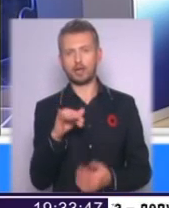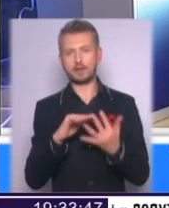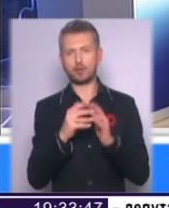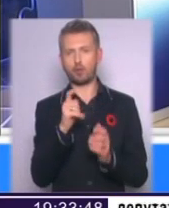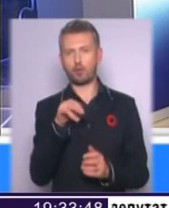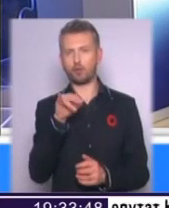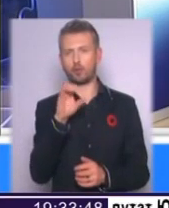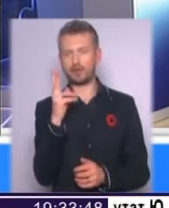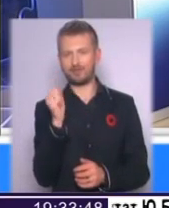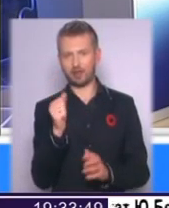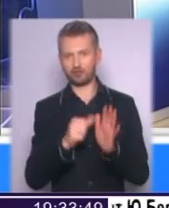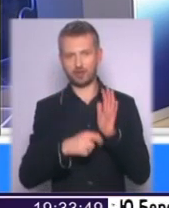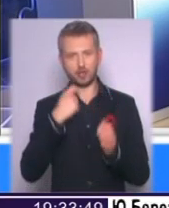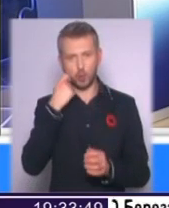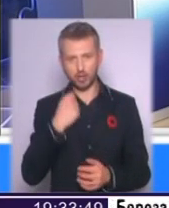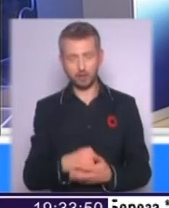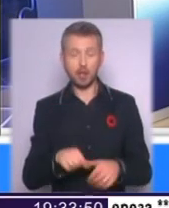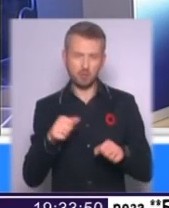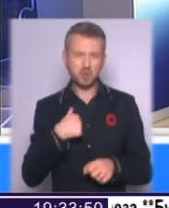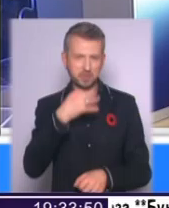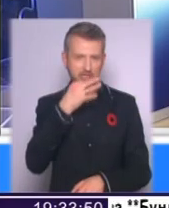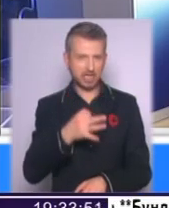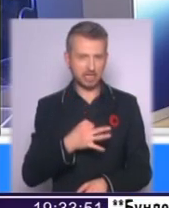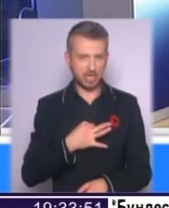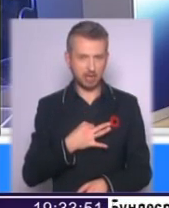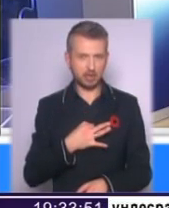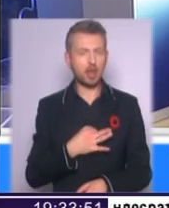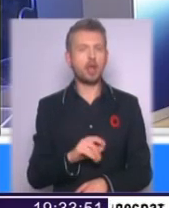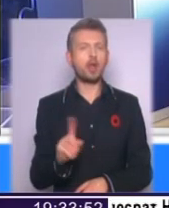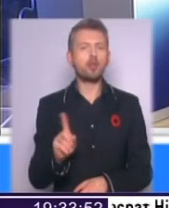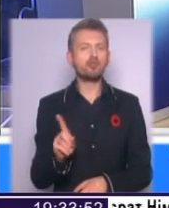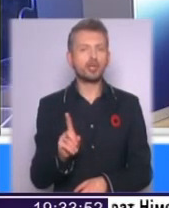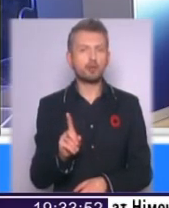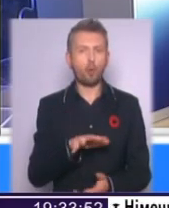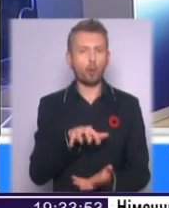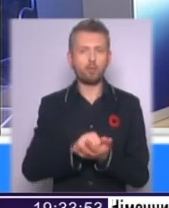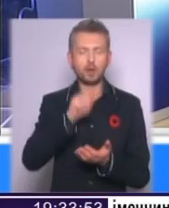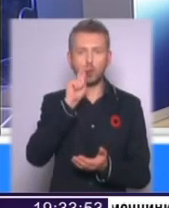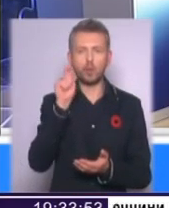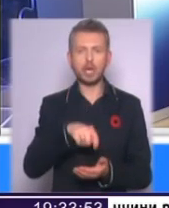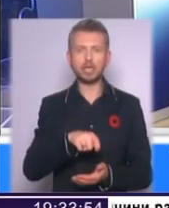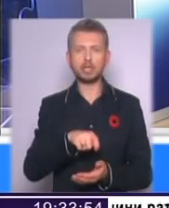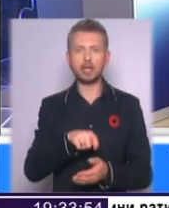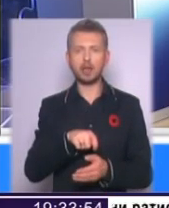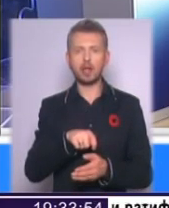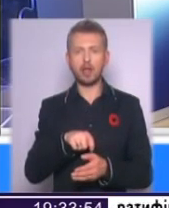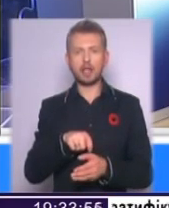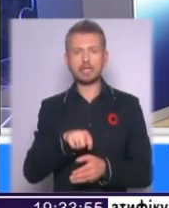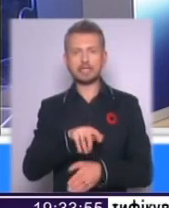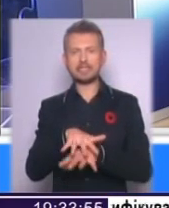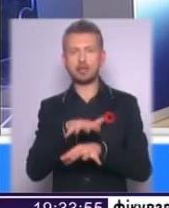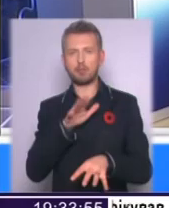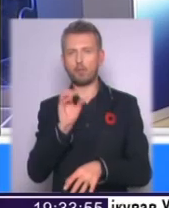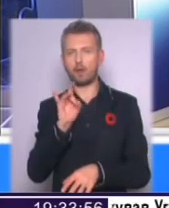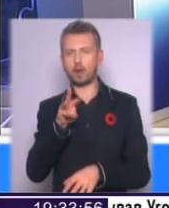60 років. Можете мені сказати, чим окупація України силами Вермахту